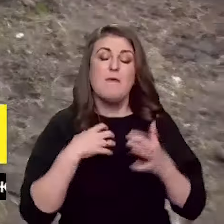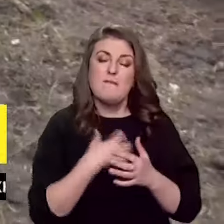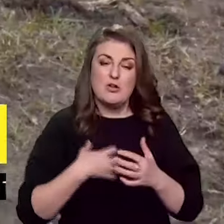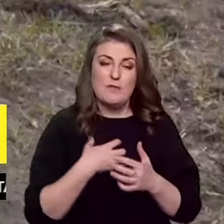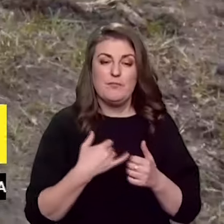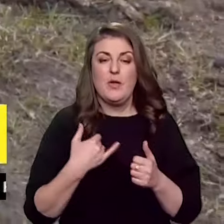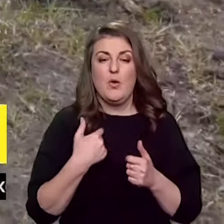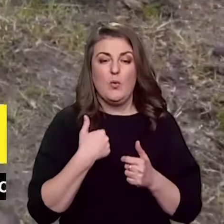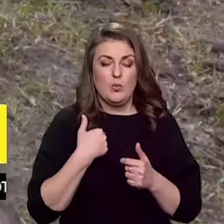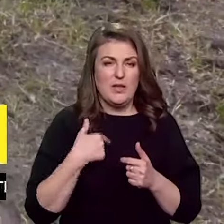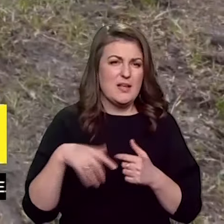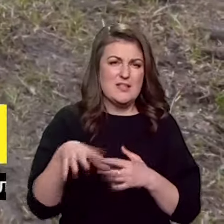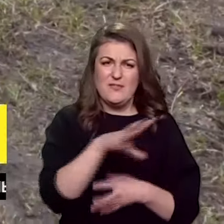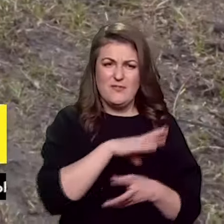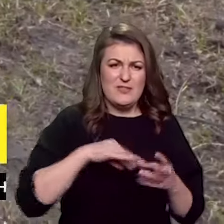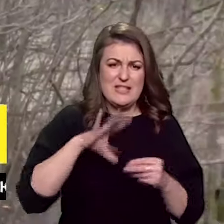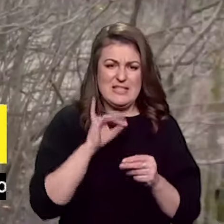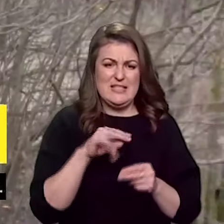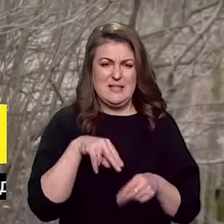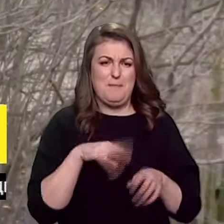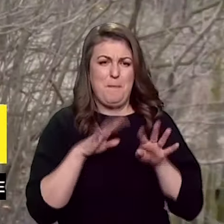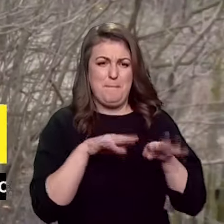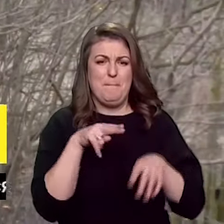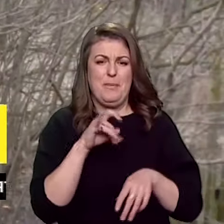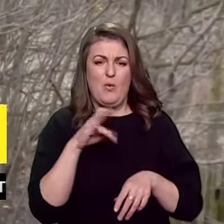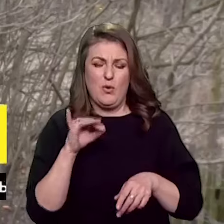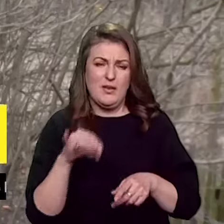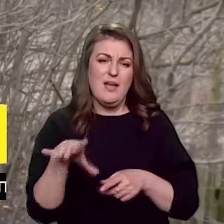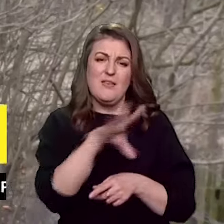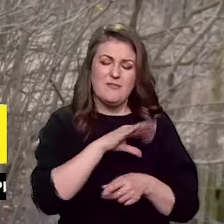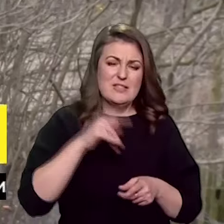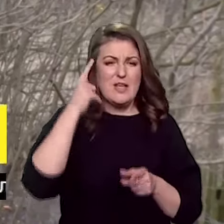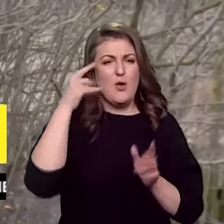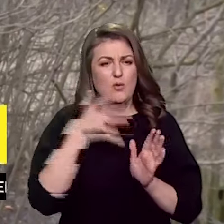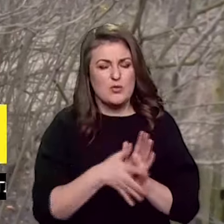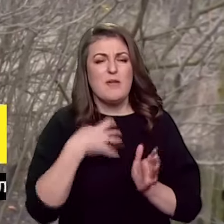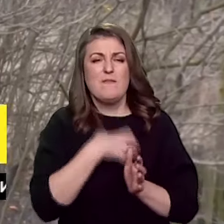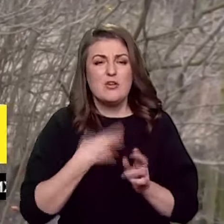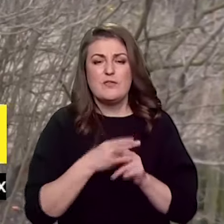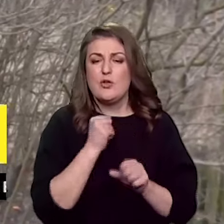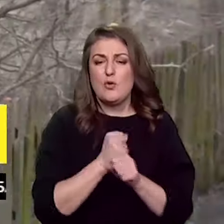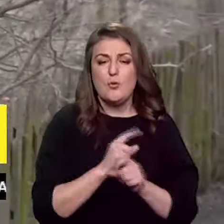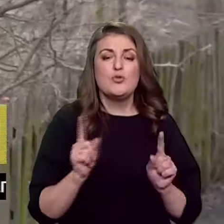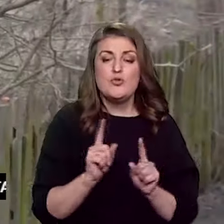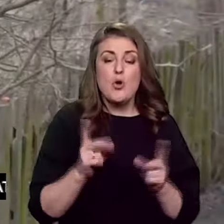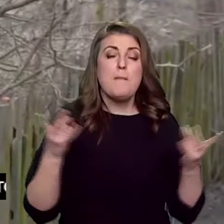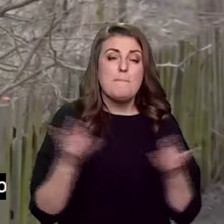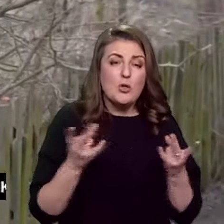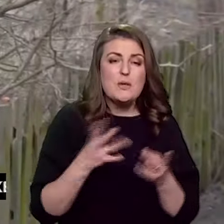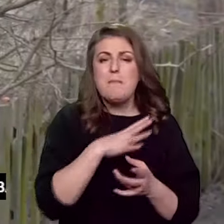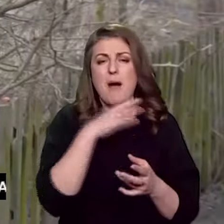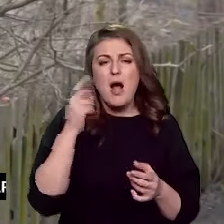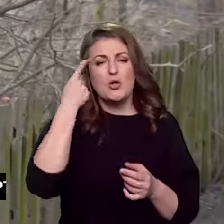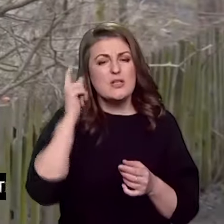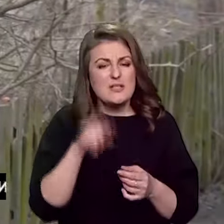У нас косяк, всі з піхоти. Тому у нас всі, в принципі, розуміють важливість цієї роботи і що потрібно